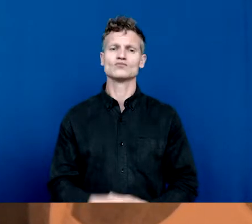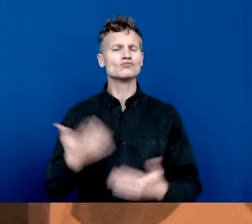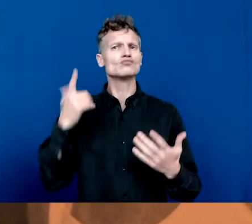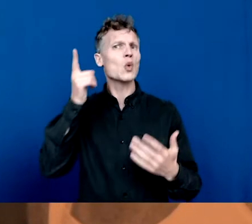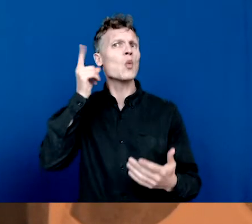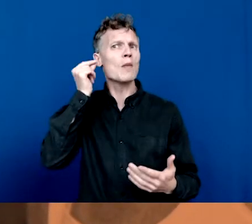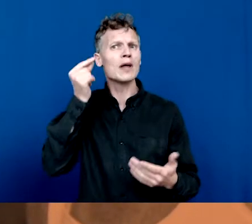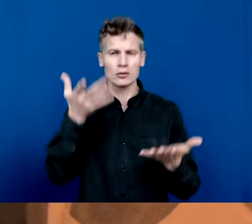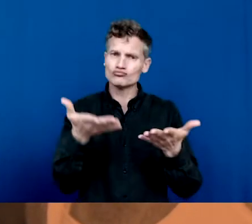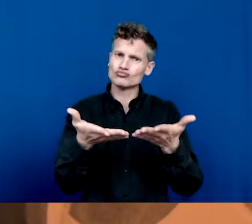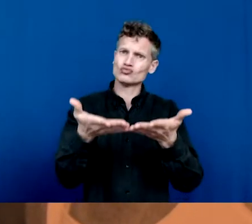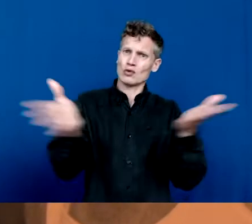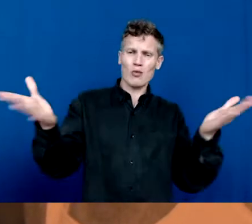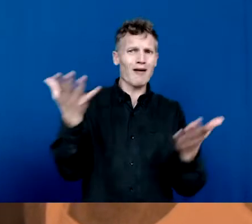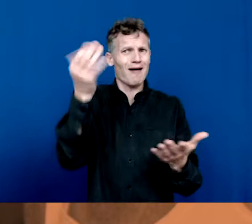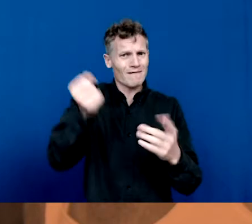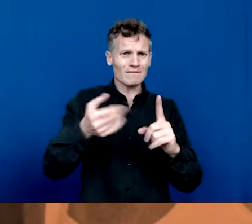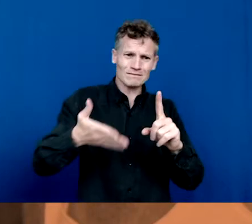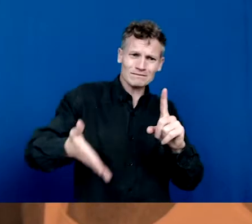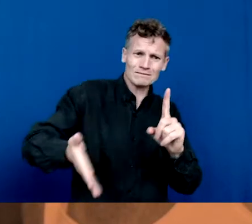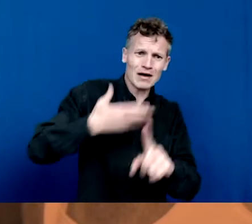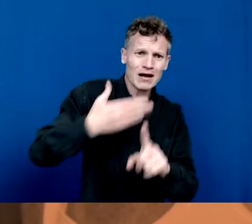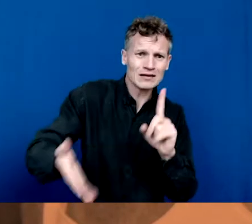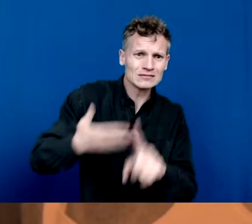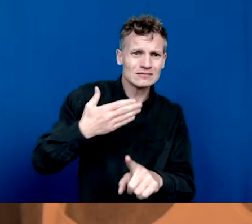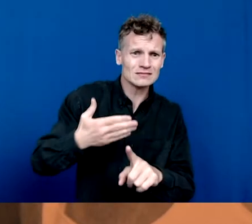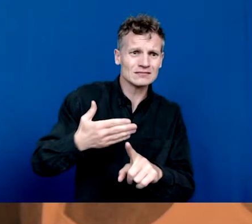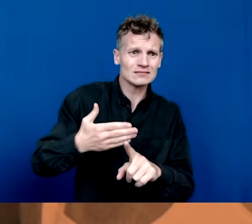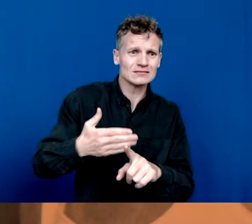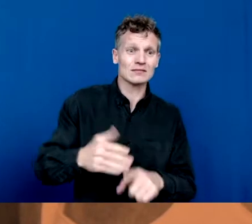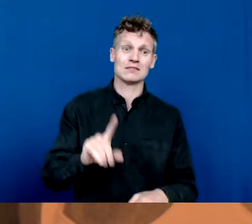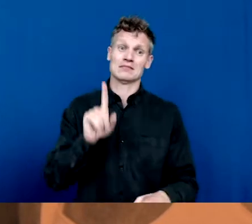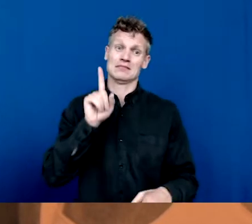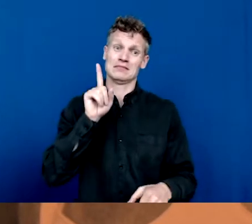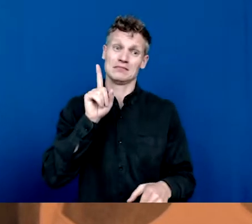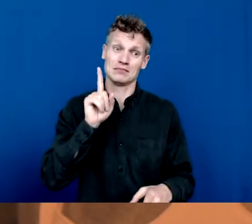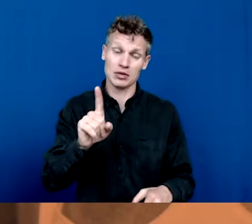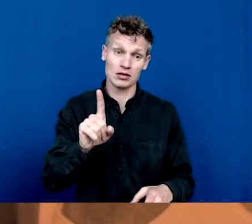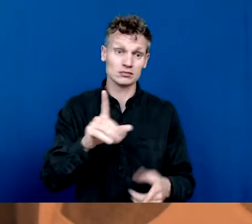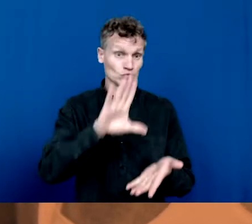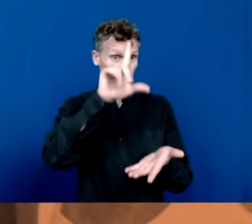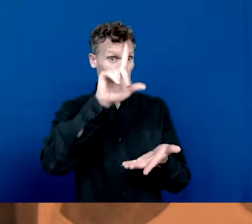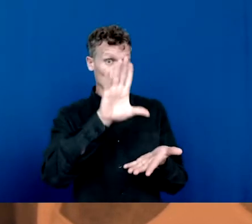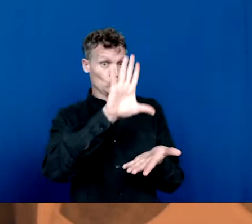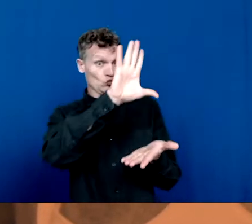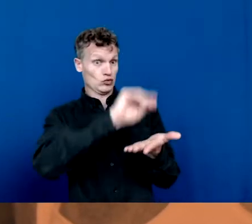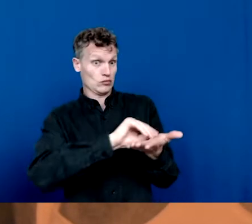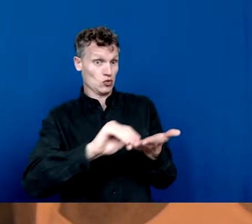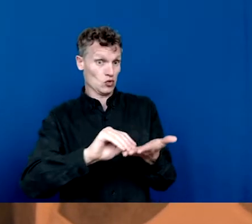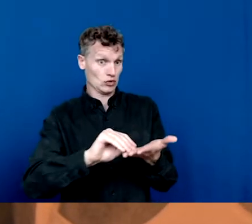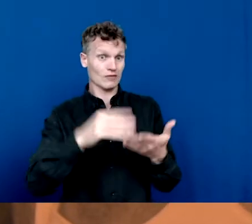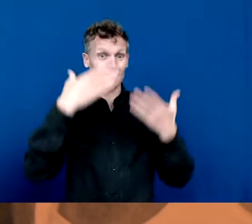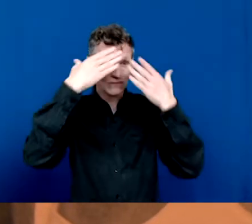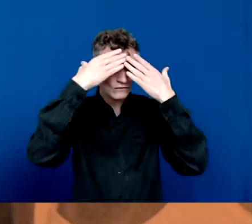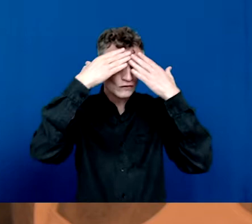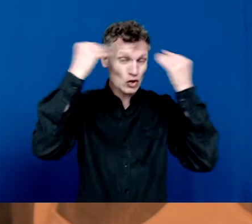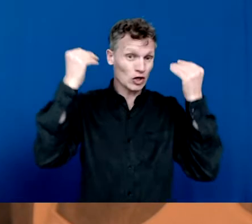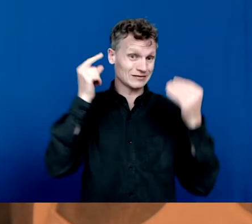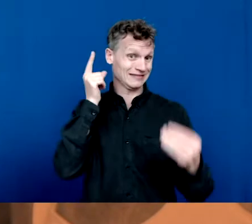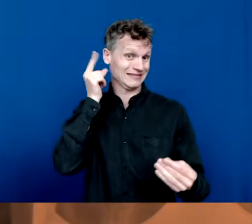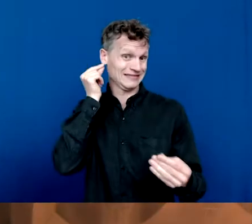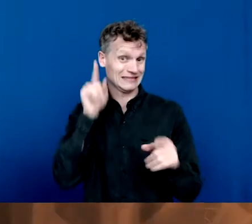formes de violence subies par toutes les femmes, comme le décrivent les auteurs du rapport Forgotten